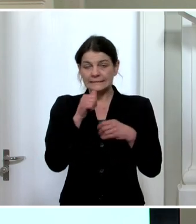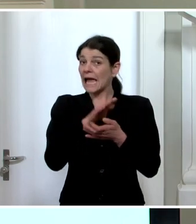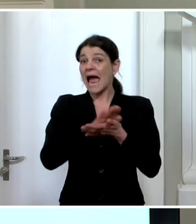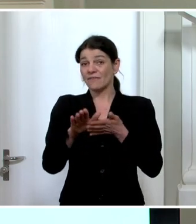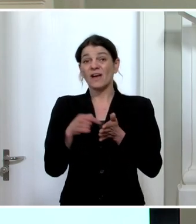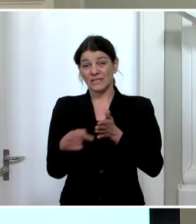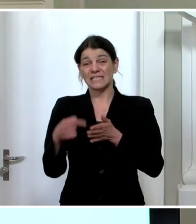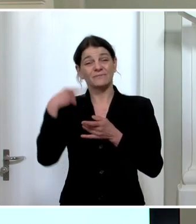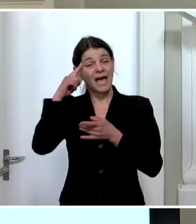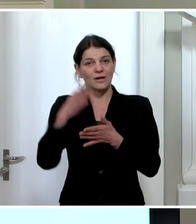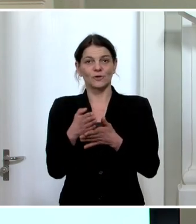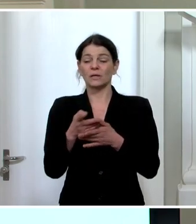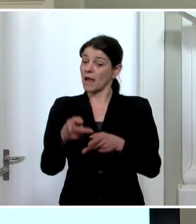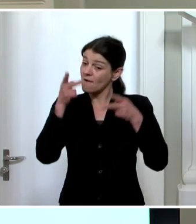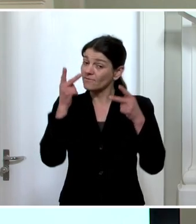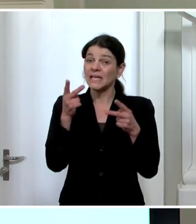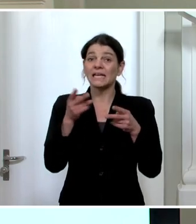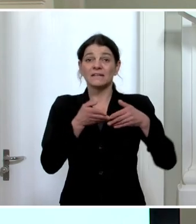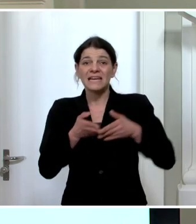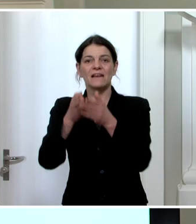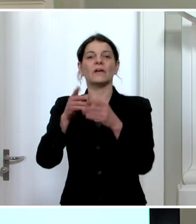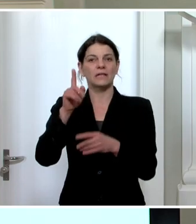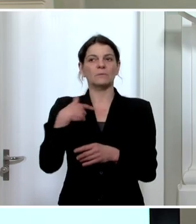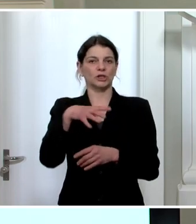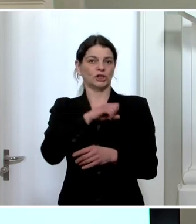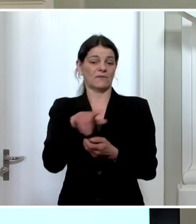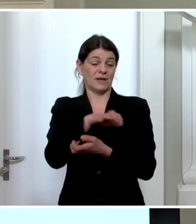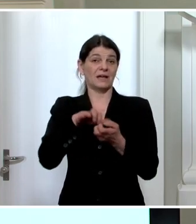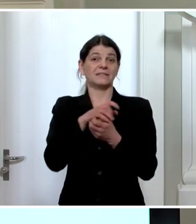Verzicht einen wesentlichen Beitrag zur Bewältigung dieser Pandemie.